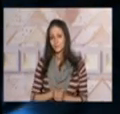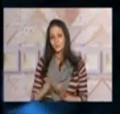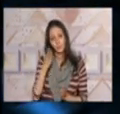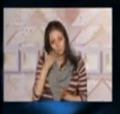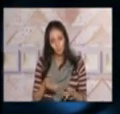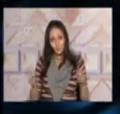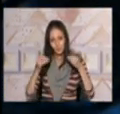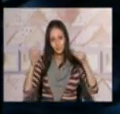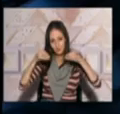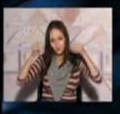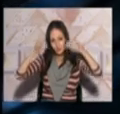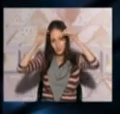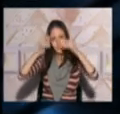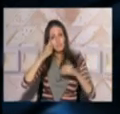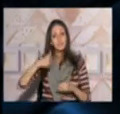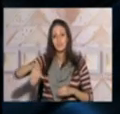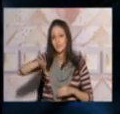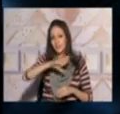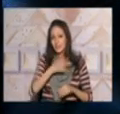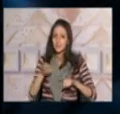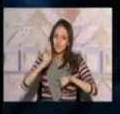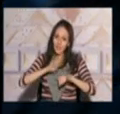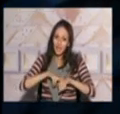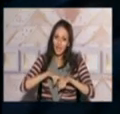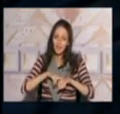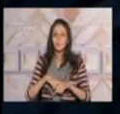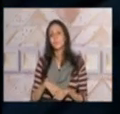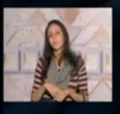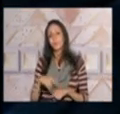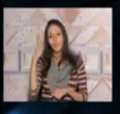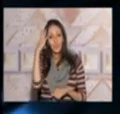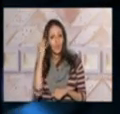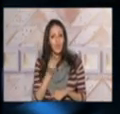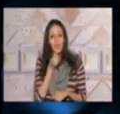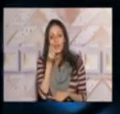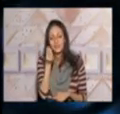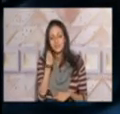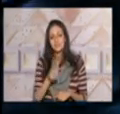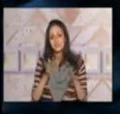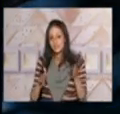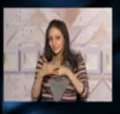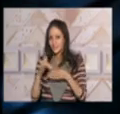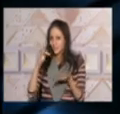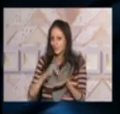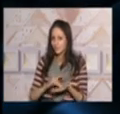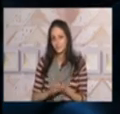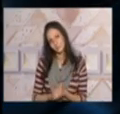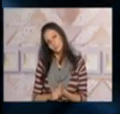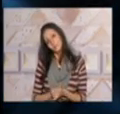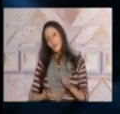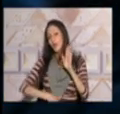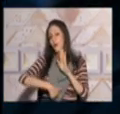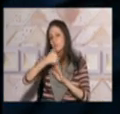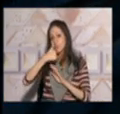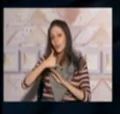للجوائز؟ يعني احنا أخذنا فئة أفضل موظف، هل ممكن ناخد فئة مثلا أفضل أستاذ جامعي؟